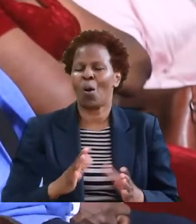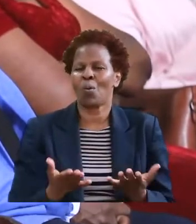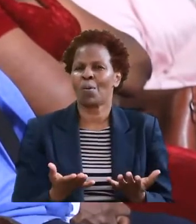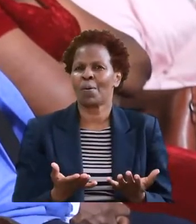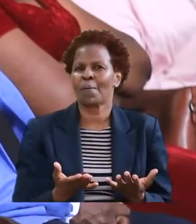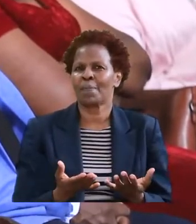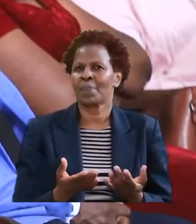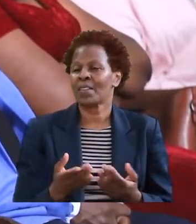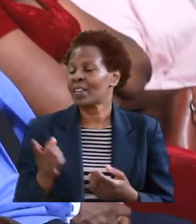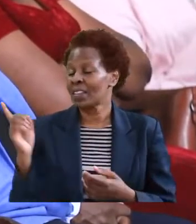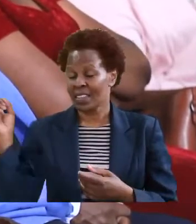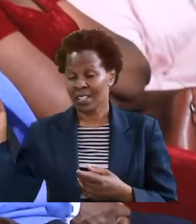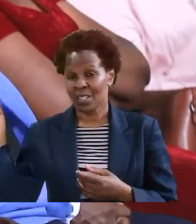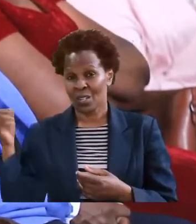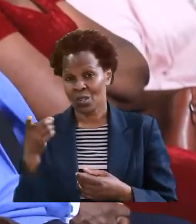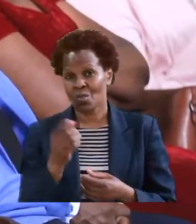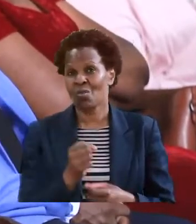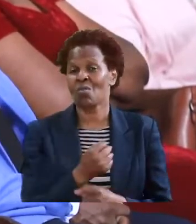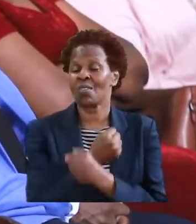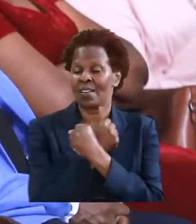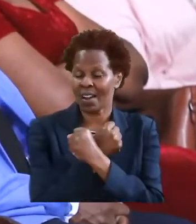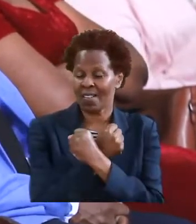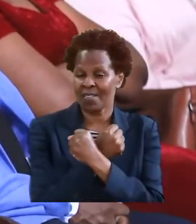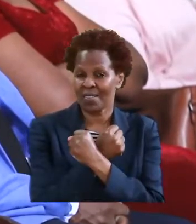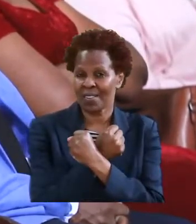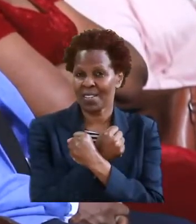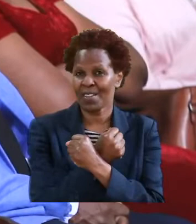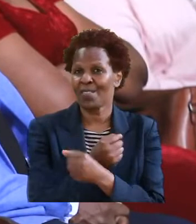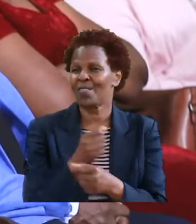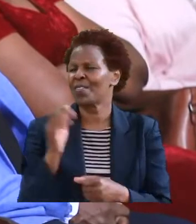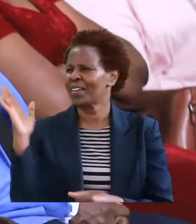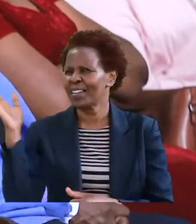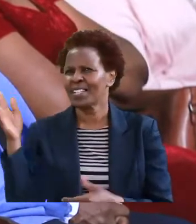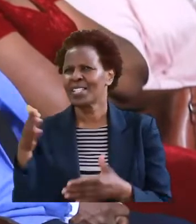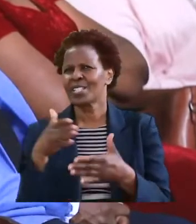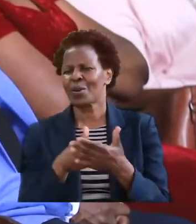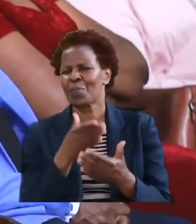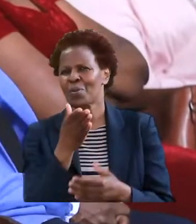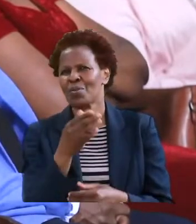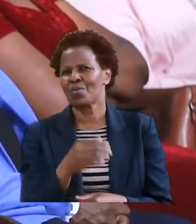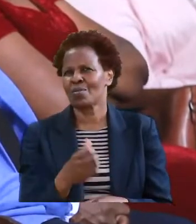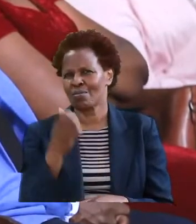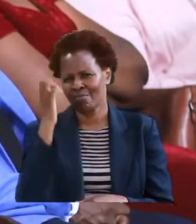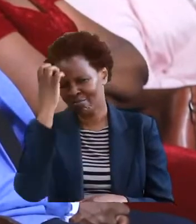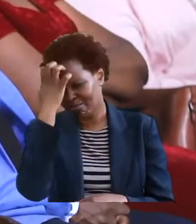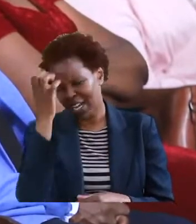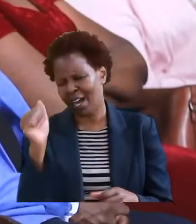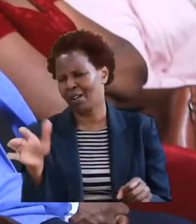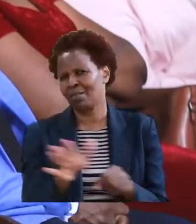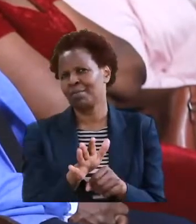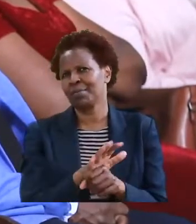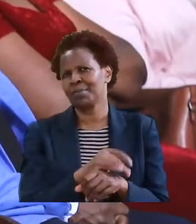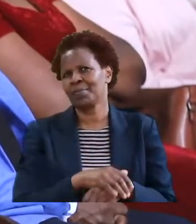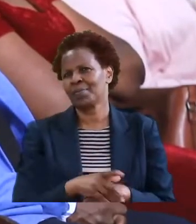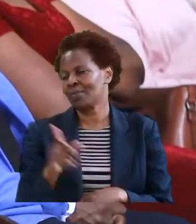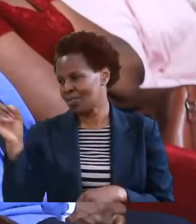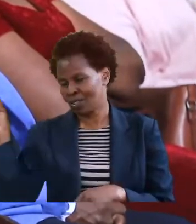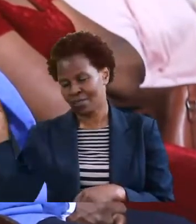Unajua hii tunapenda sana, na ukikatazwa unaenda ukiwa umekasirika sana. Hii.